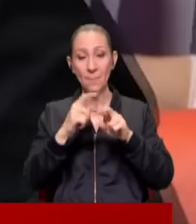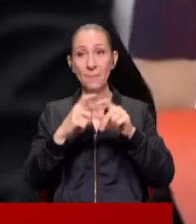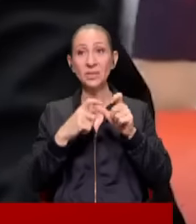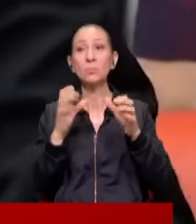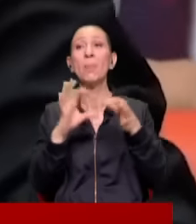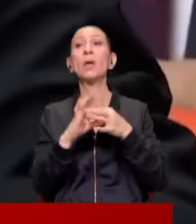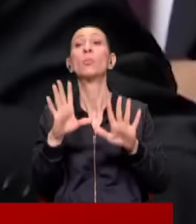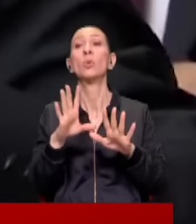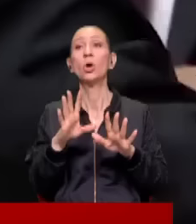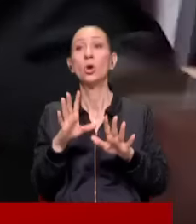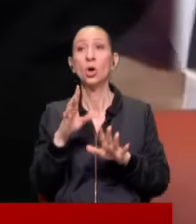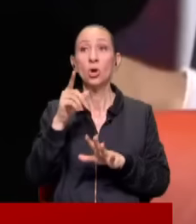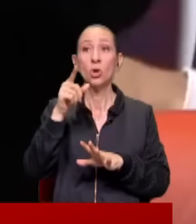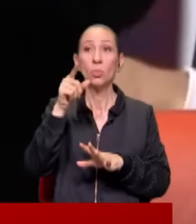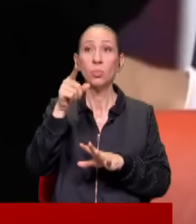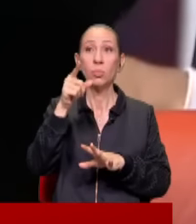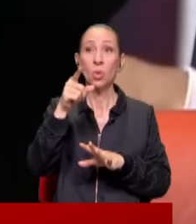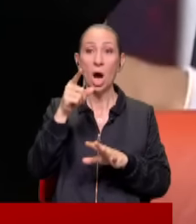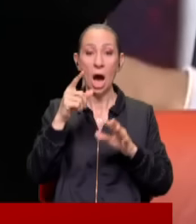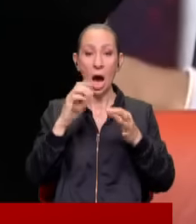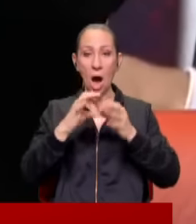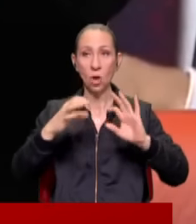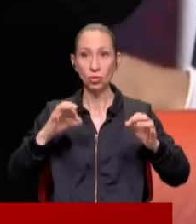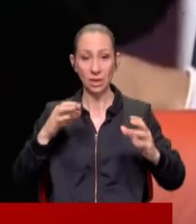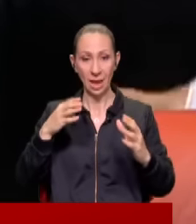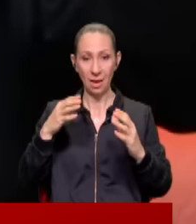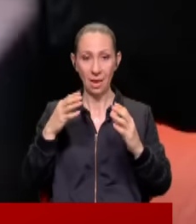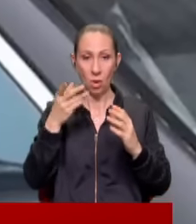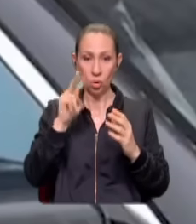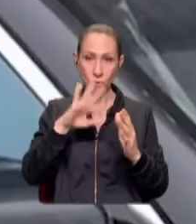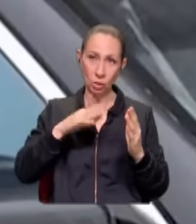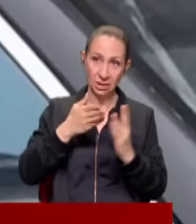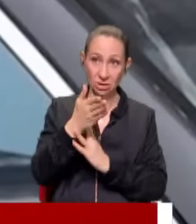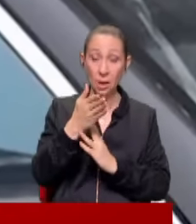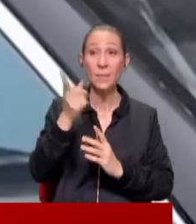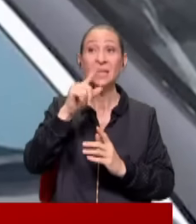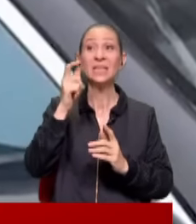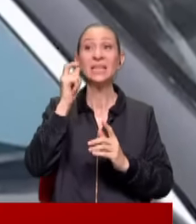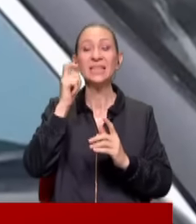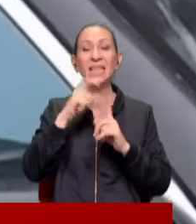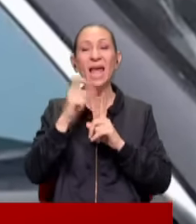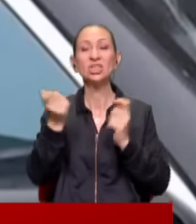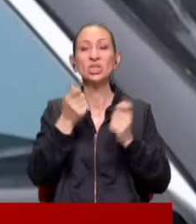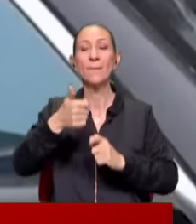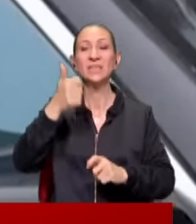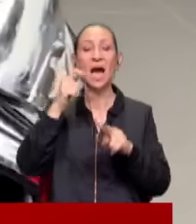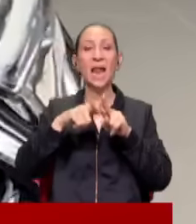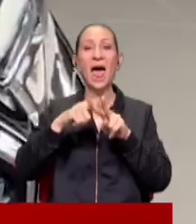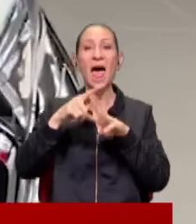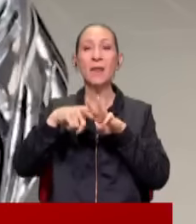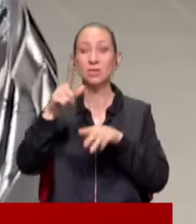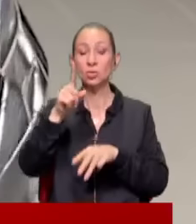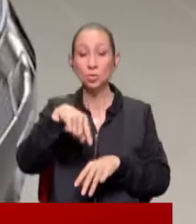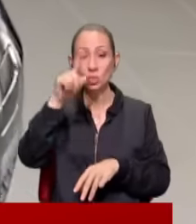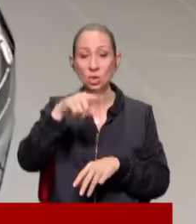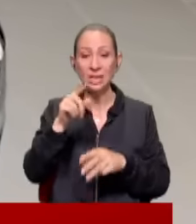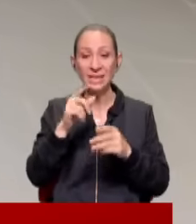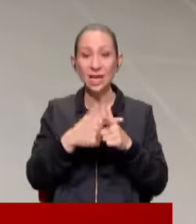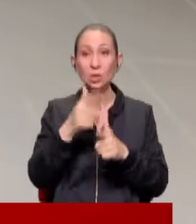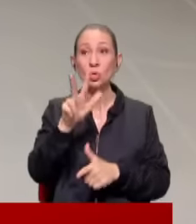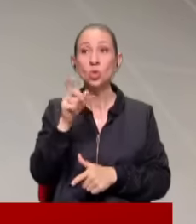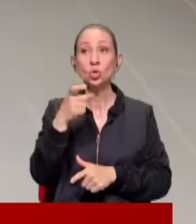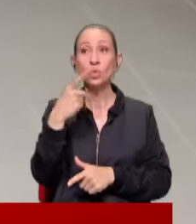acaba? Sırattan bu Audi ile mi geçirebiliyor Audi A8 ile? Bir yanda da Diyanet İşleri Başkanı Ali Erbaş'ın günlük kirası 39 bin